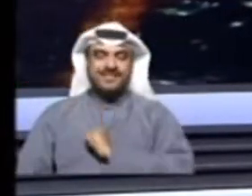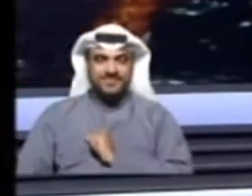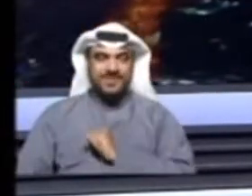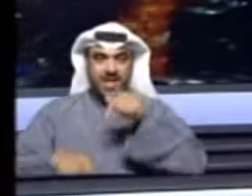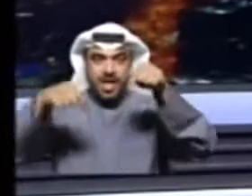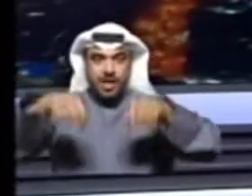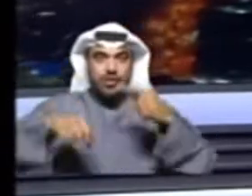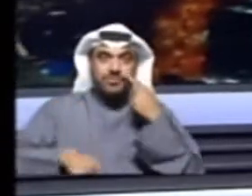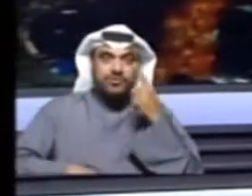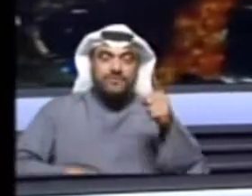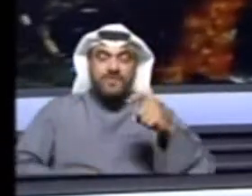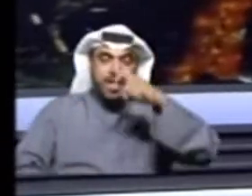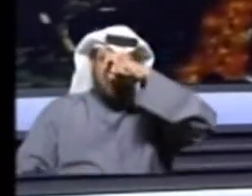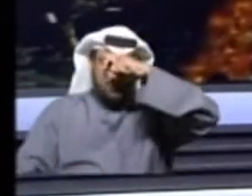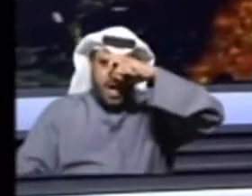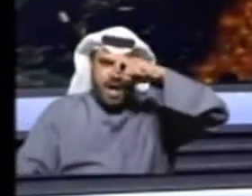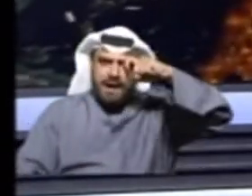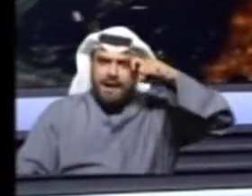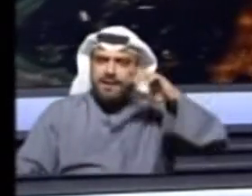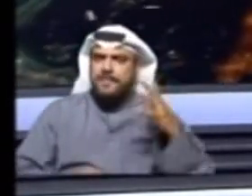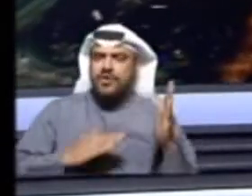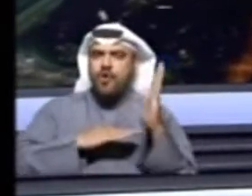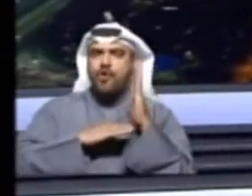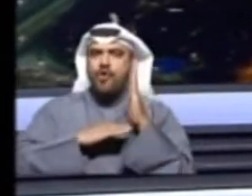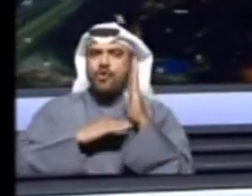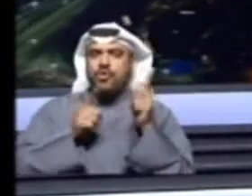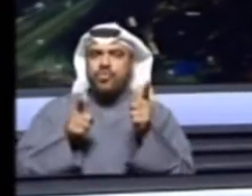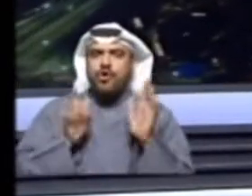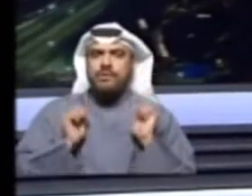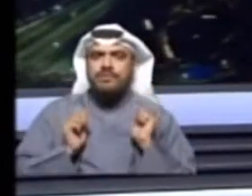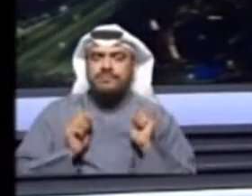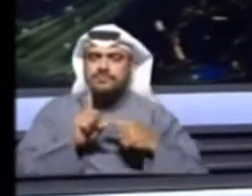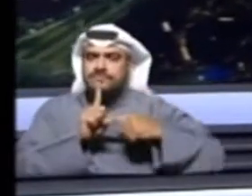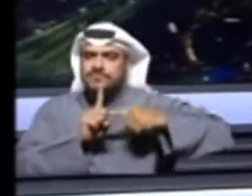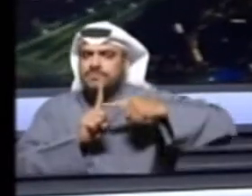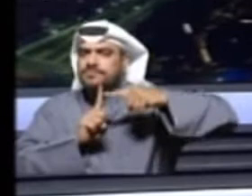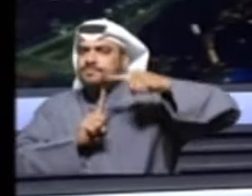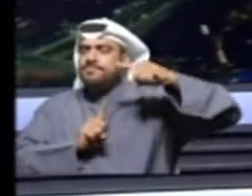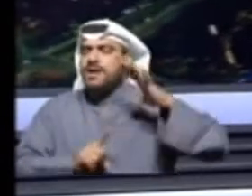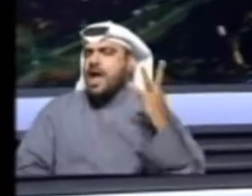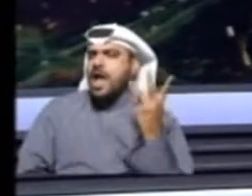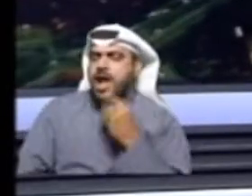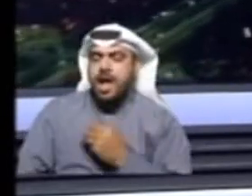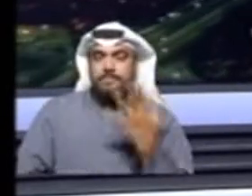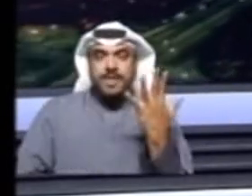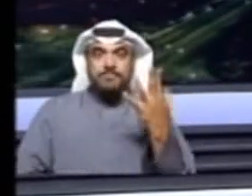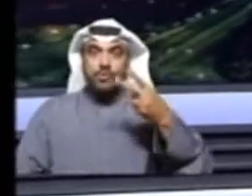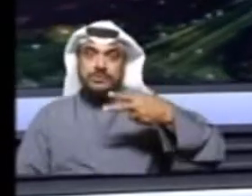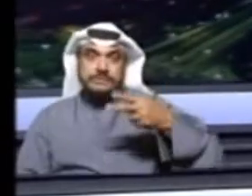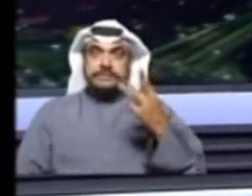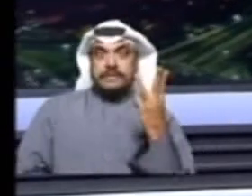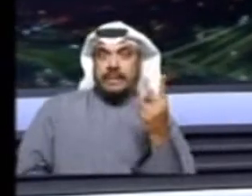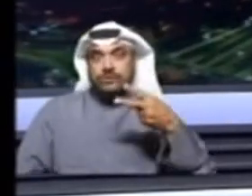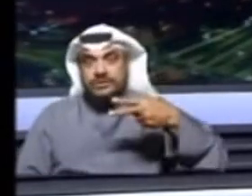الحرارة خاصة العظمى، وصلت 27 درجة مئوية، متوقع كذلك تستمر ويانا خلال الأيام القليلة القادمة. أجواء